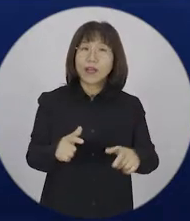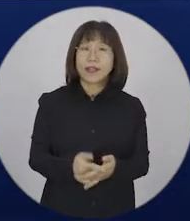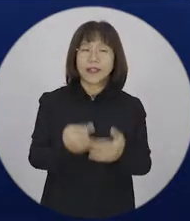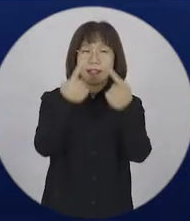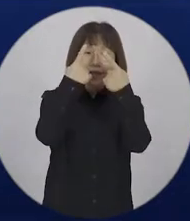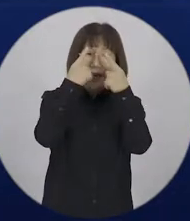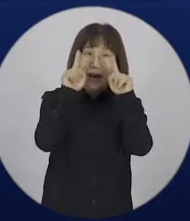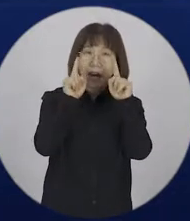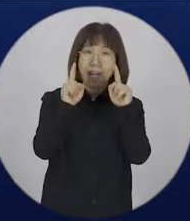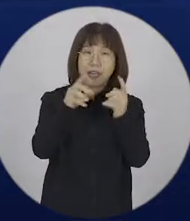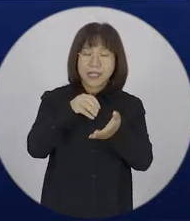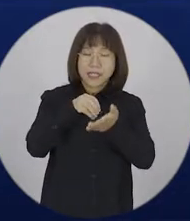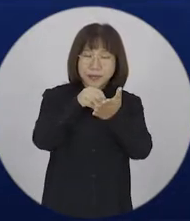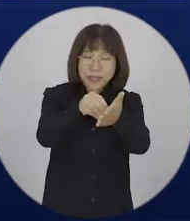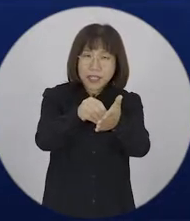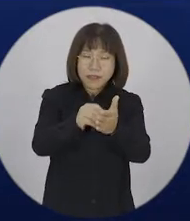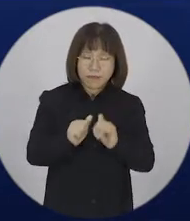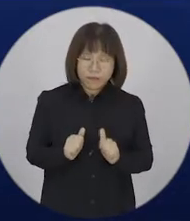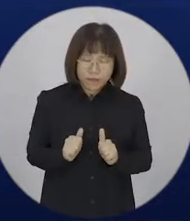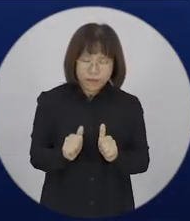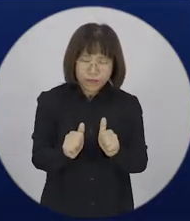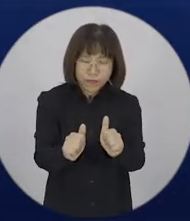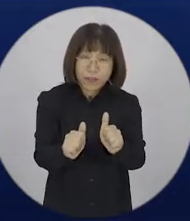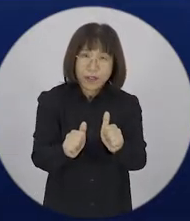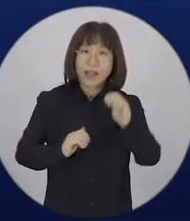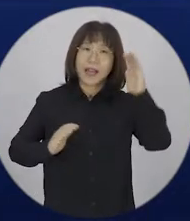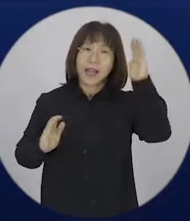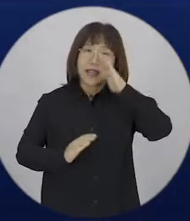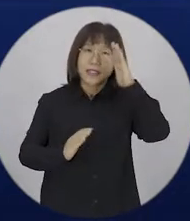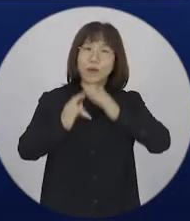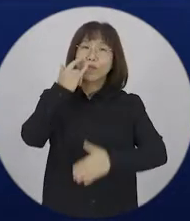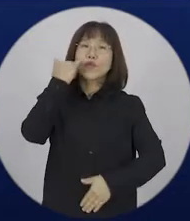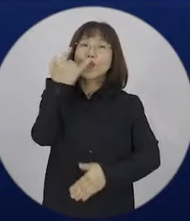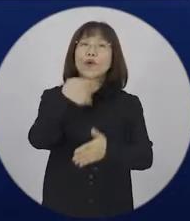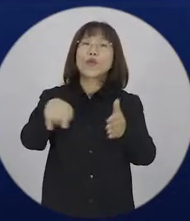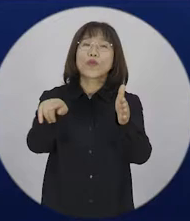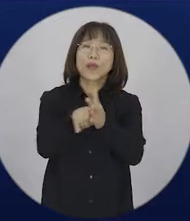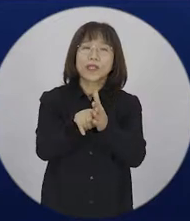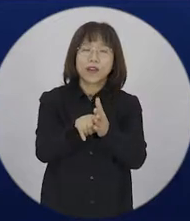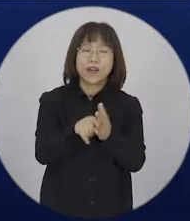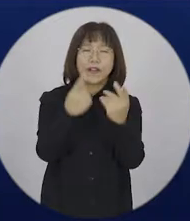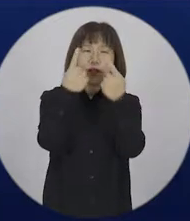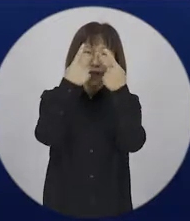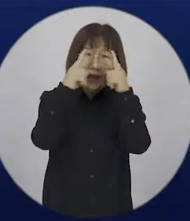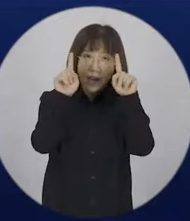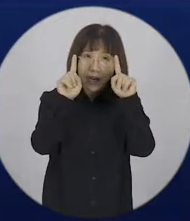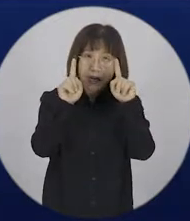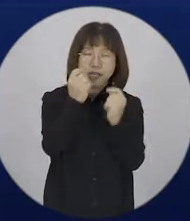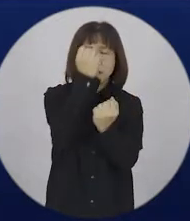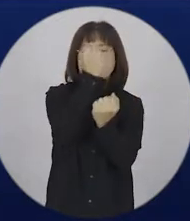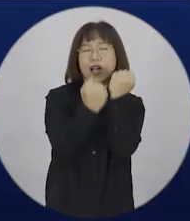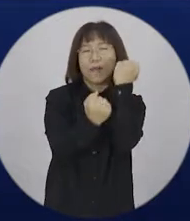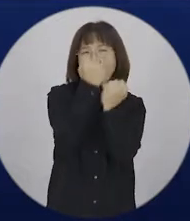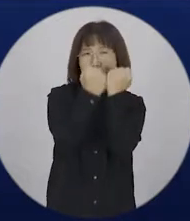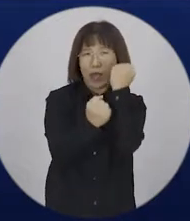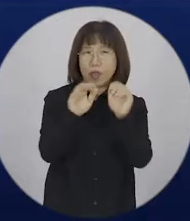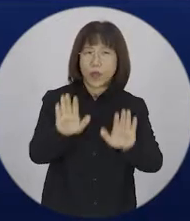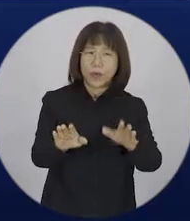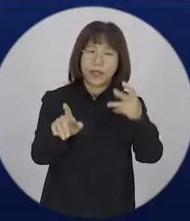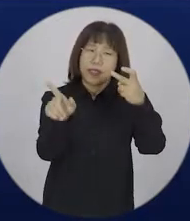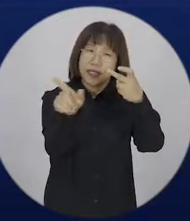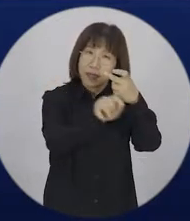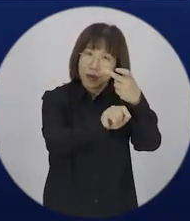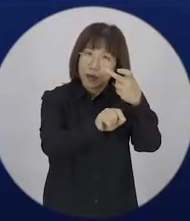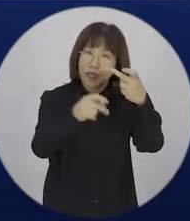강서구가 입시 준비에 매진하고 있는 수험생과 학부모들을 위해 2022학년도 대입 정시 설명회를